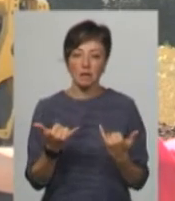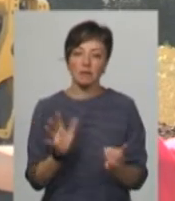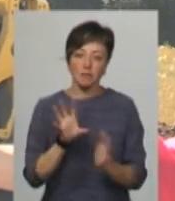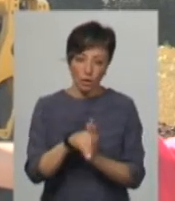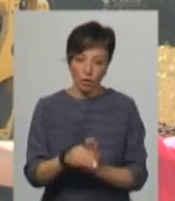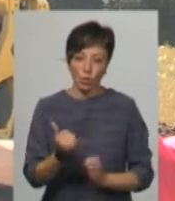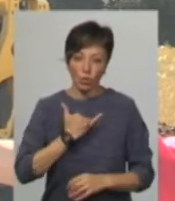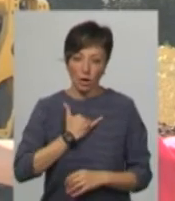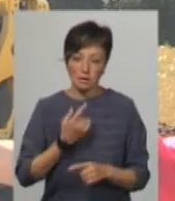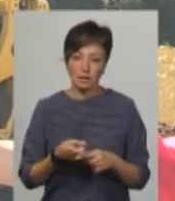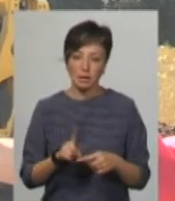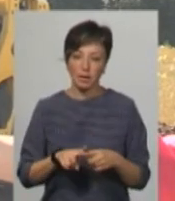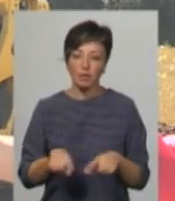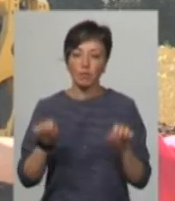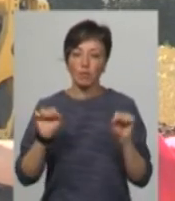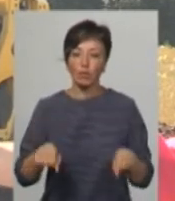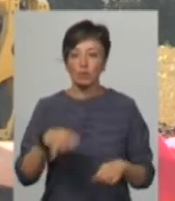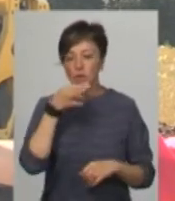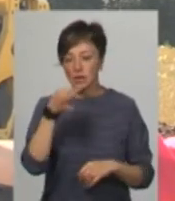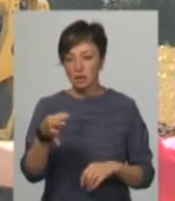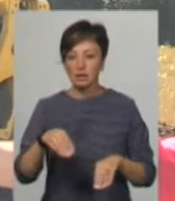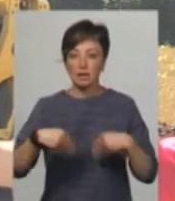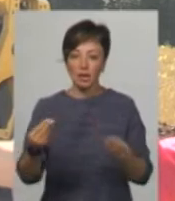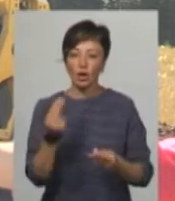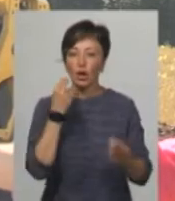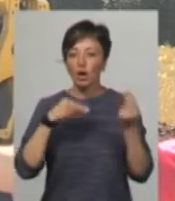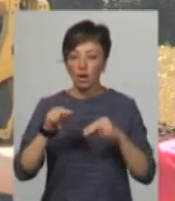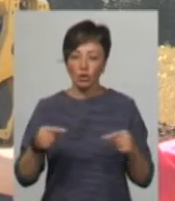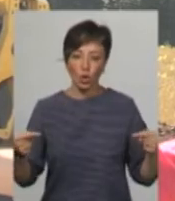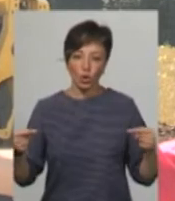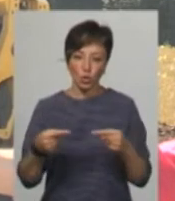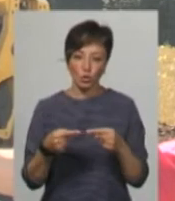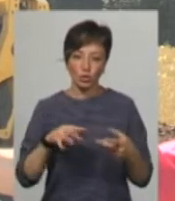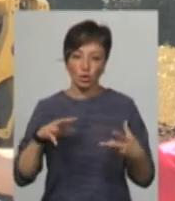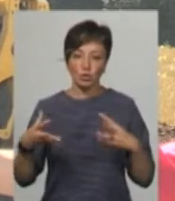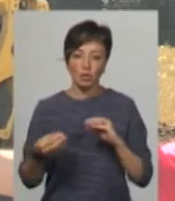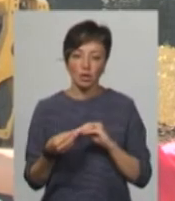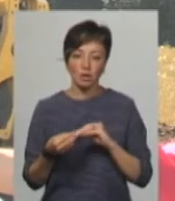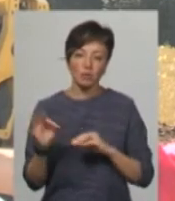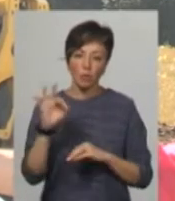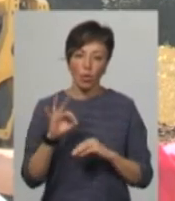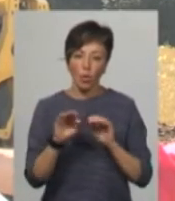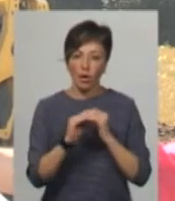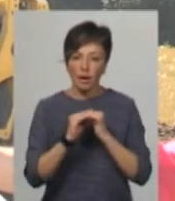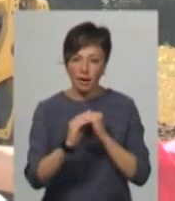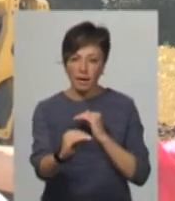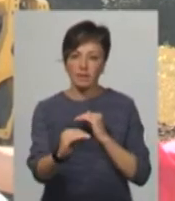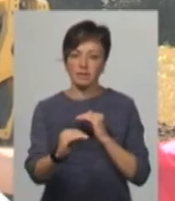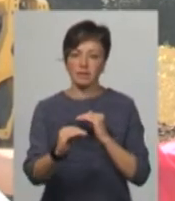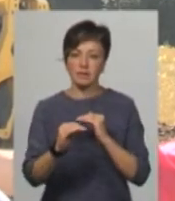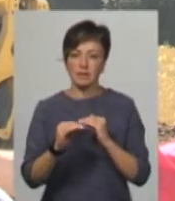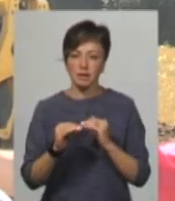нас. Можу сказати, що це дає більш кращі точні результати в плані рівності дороги, в плані